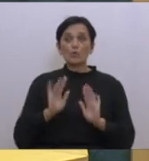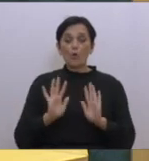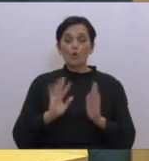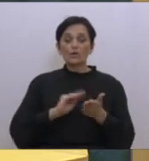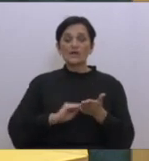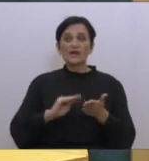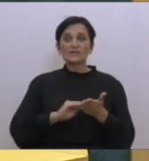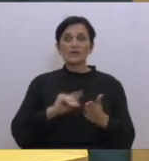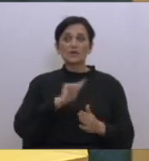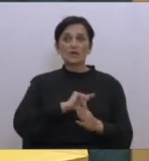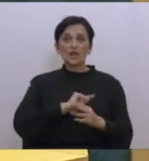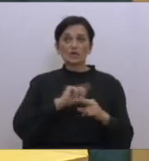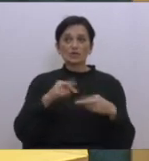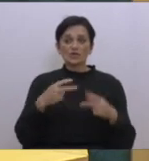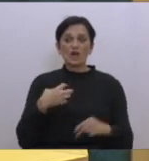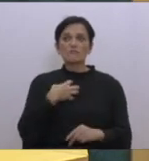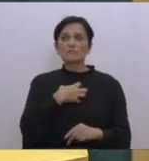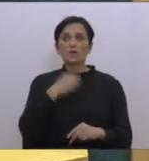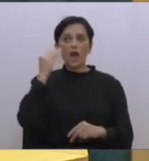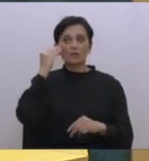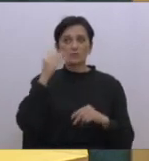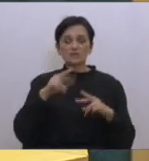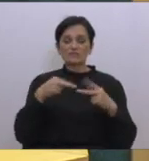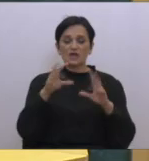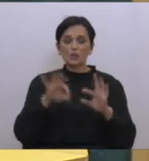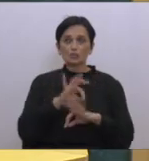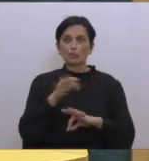რედაქციული ხასიათის ცვლილებები, არსებითი ცვლილება არ განუცდია კანონ პროექტს.